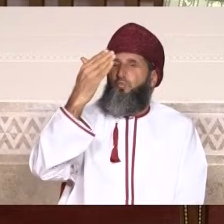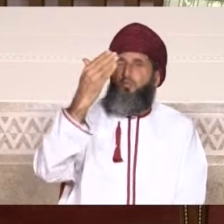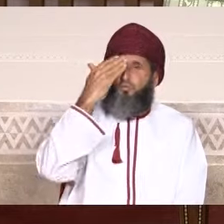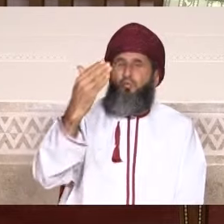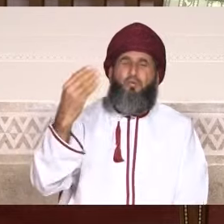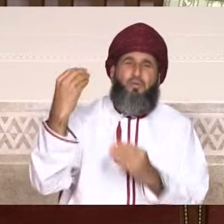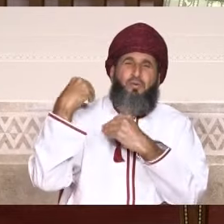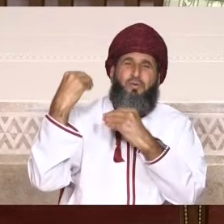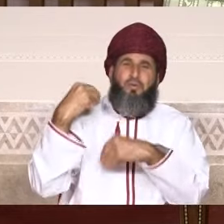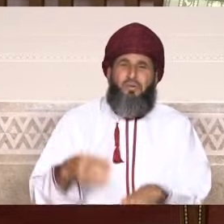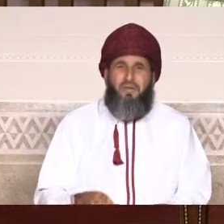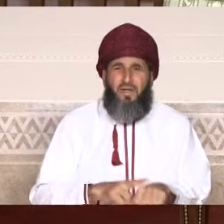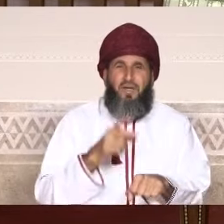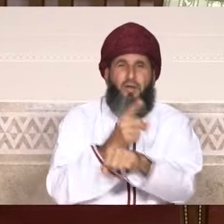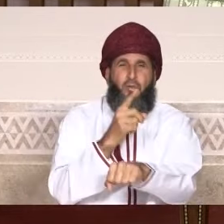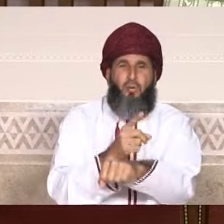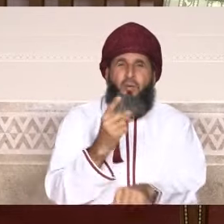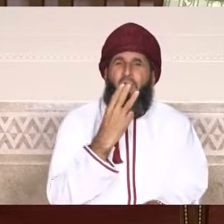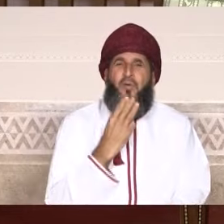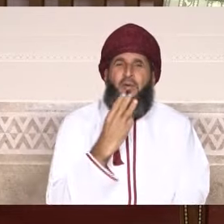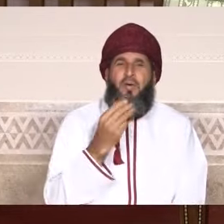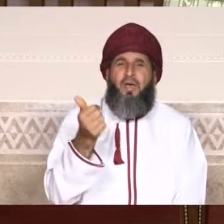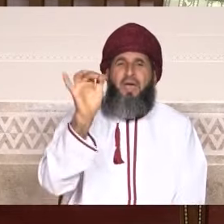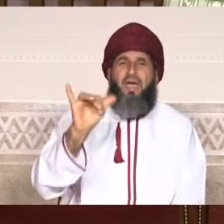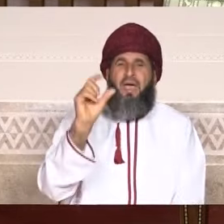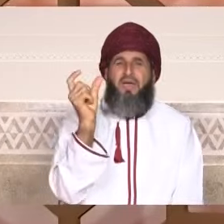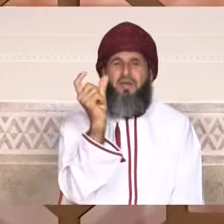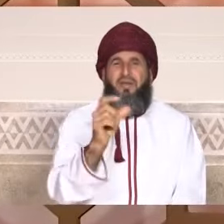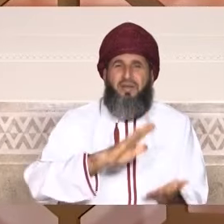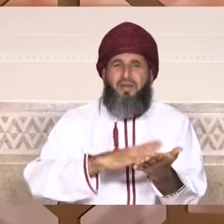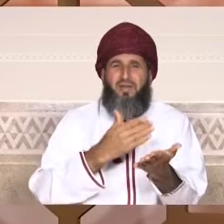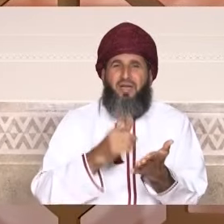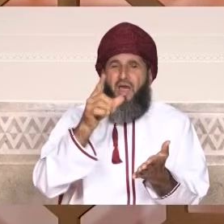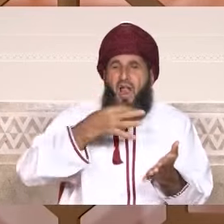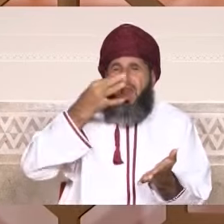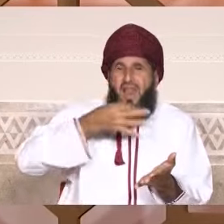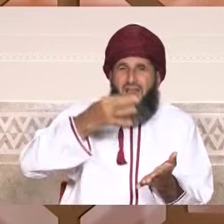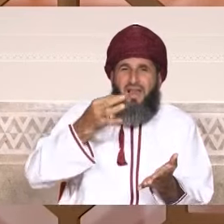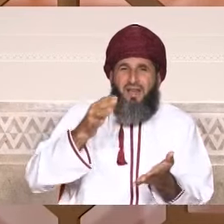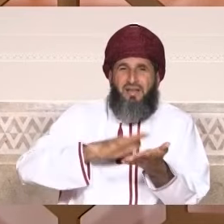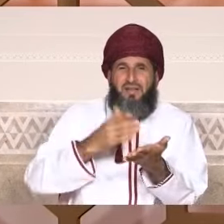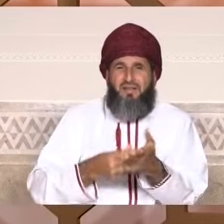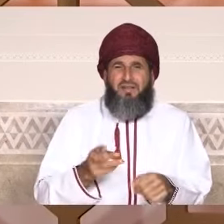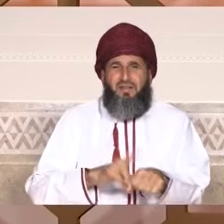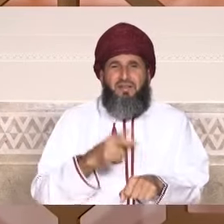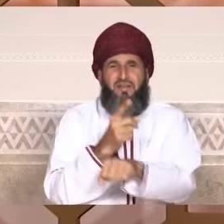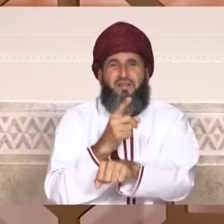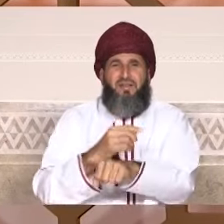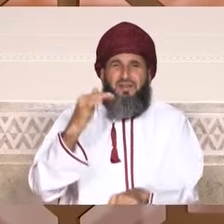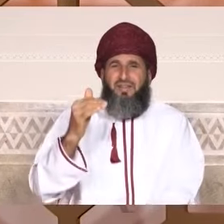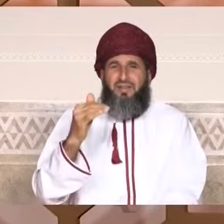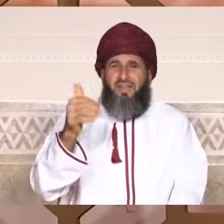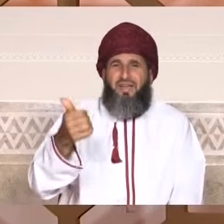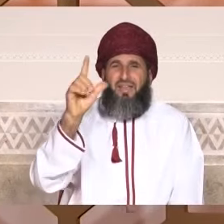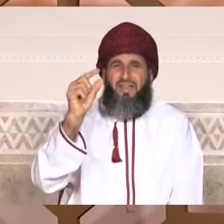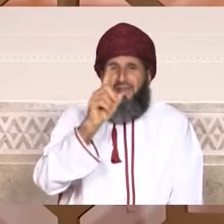الفارسي، وللأستاذ أيمن بن حبيب الفارسي الذي ترجم لغة الإشارة بالصوت، وللأستاذ خالد بن